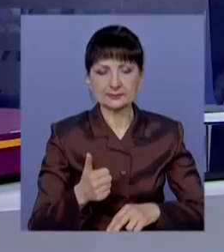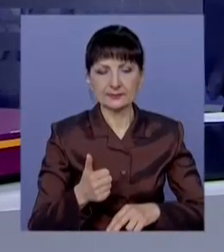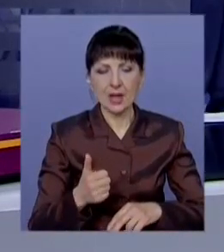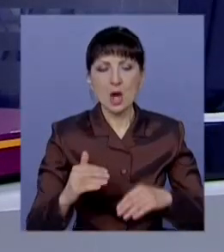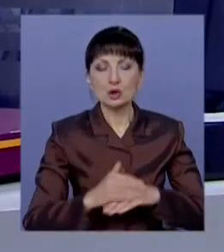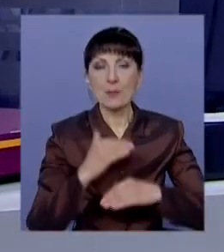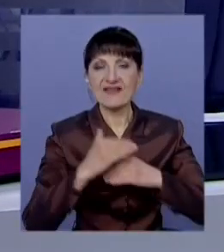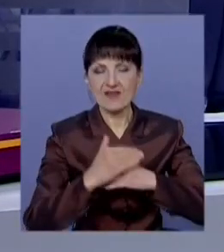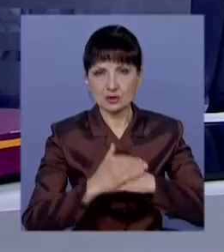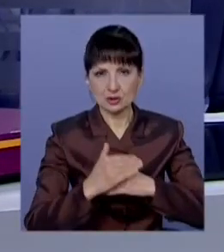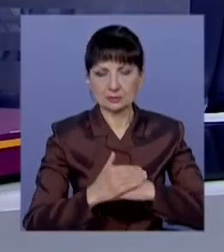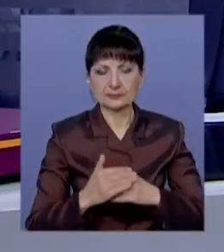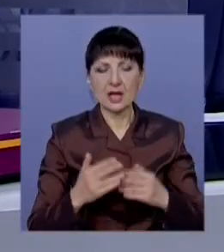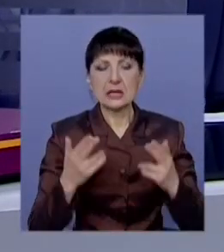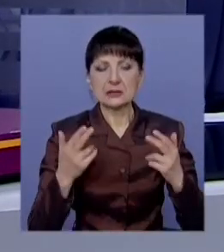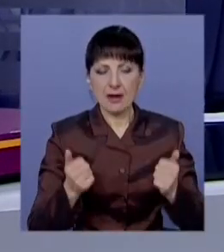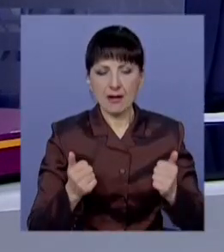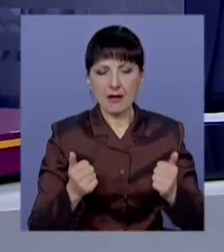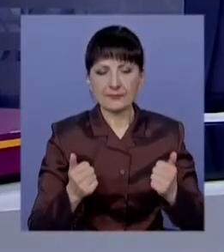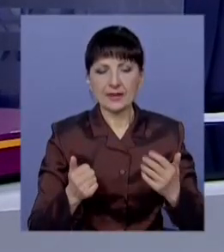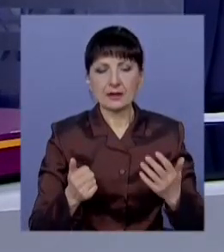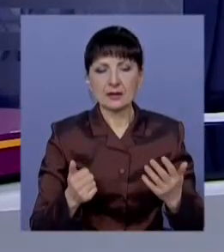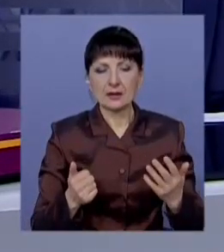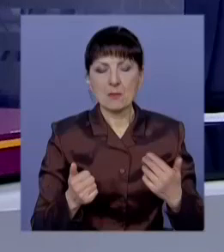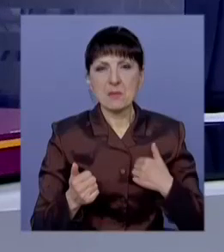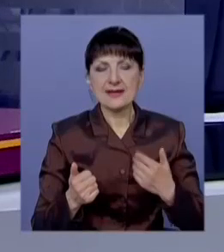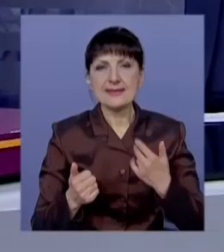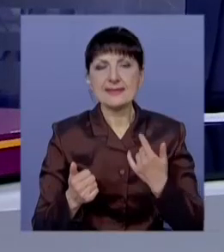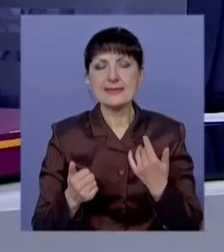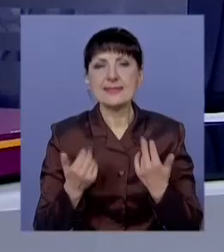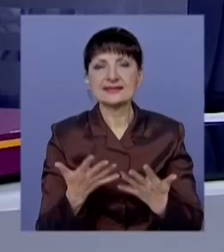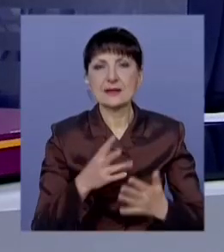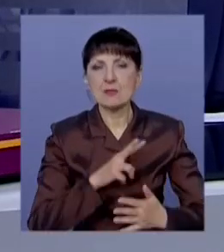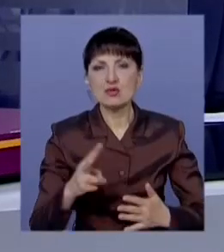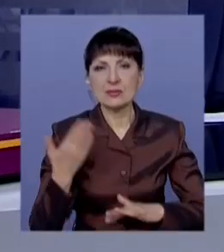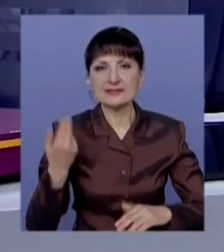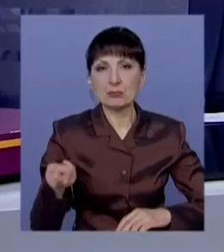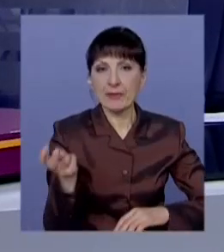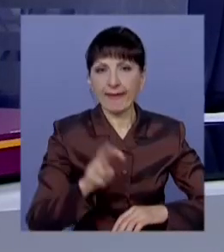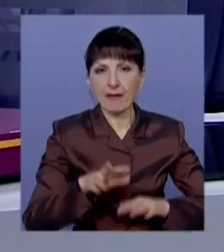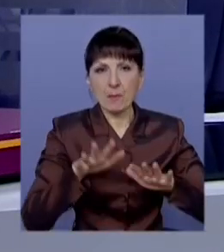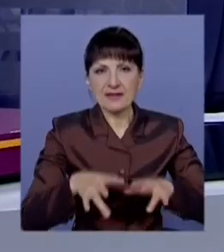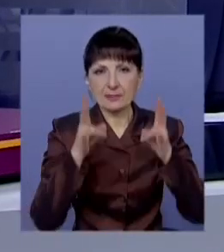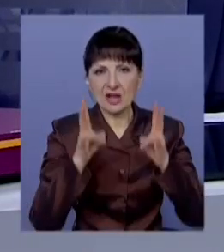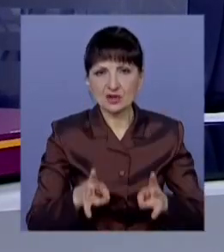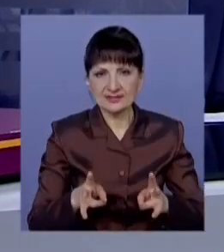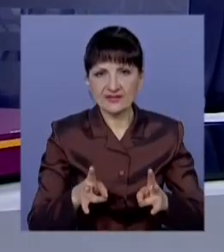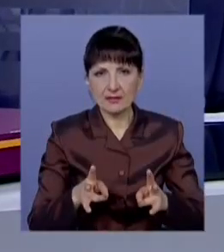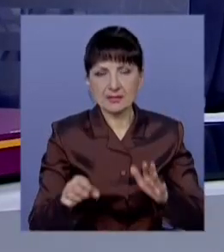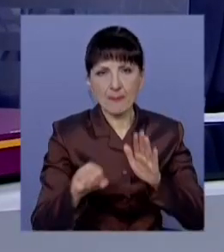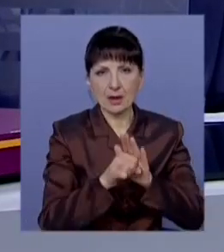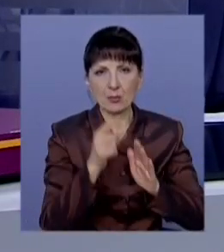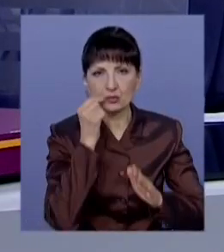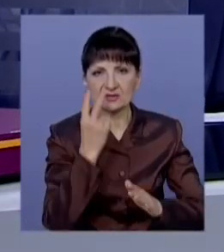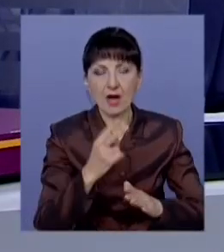Добрый вечер, Диас. Да, мы несколько минут назад всего приехали на место происшествия. К месту трагедии до сих